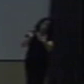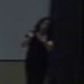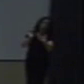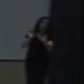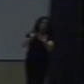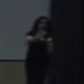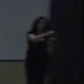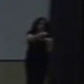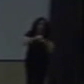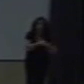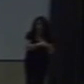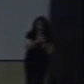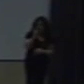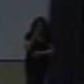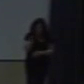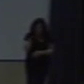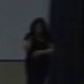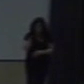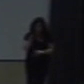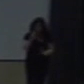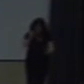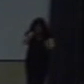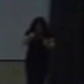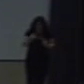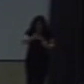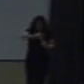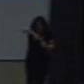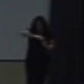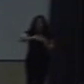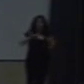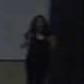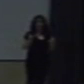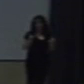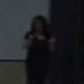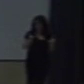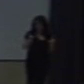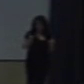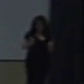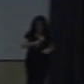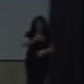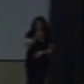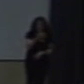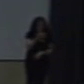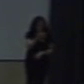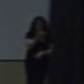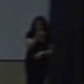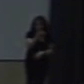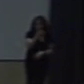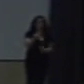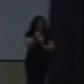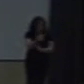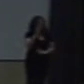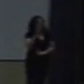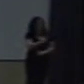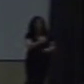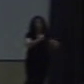És patètic, o sigui, la gent ens veu com... Després ens segueix i ens mira i som referents, i això també en parlaré ara un momentet,